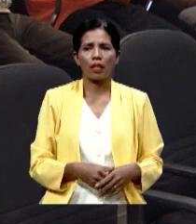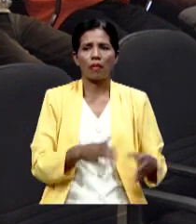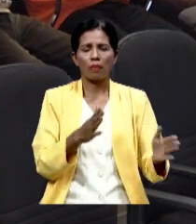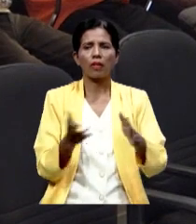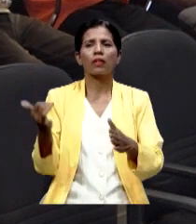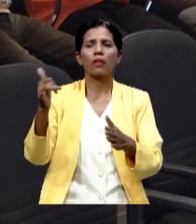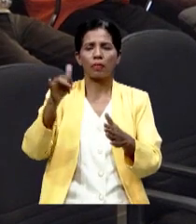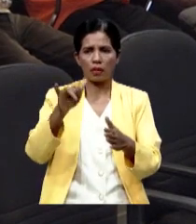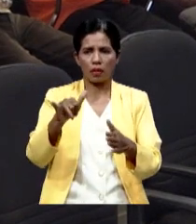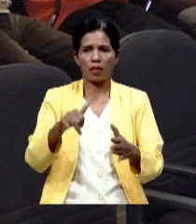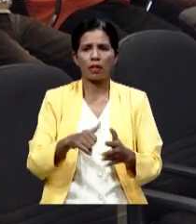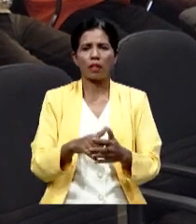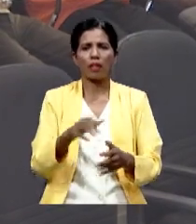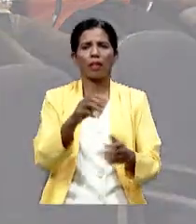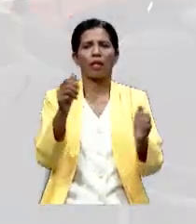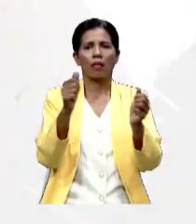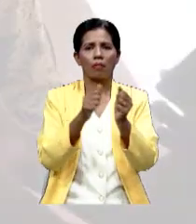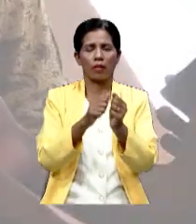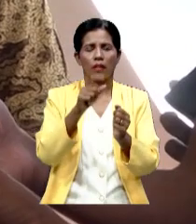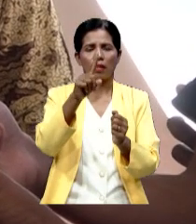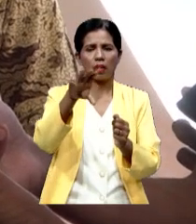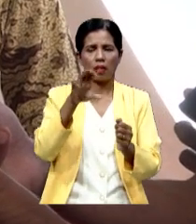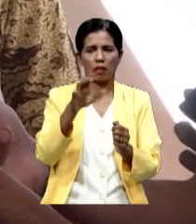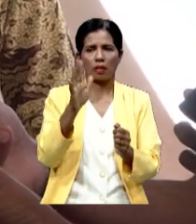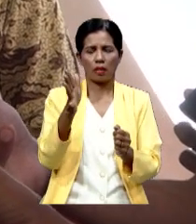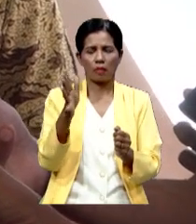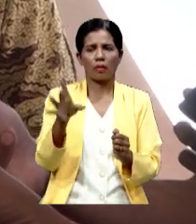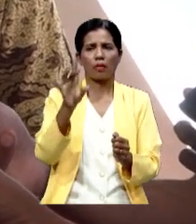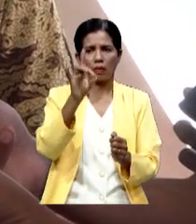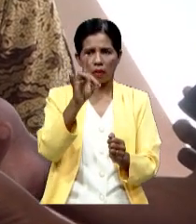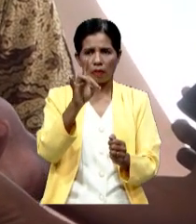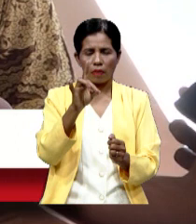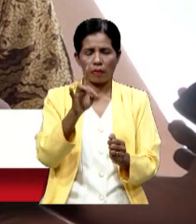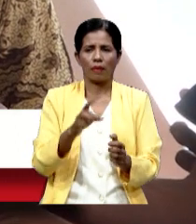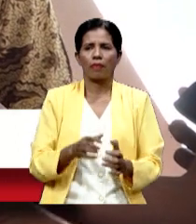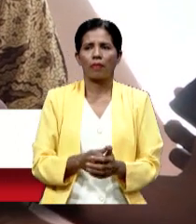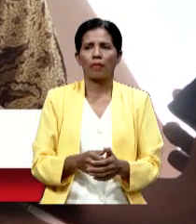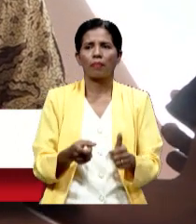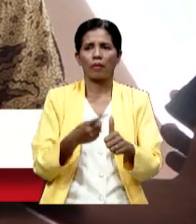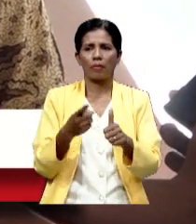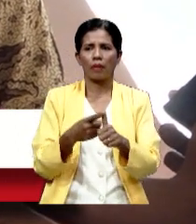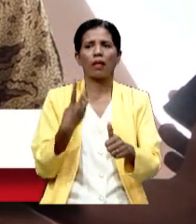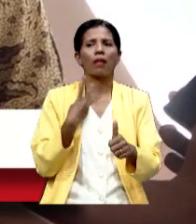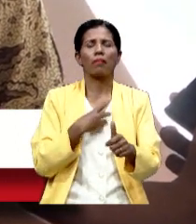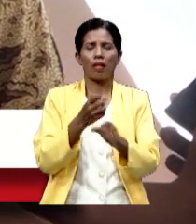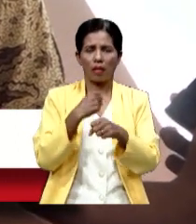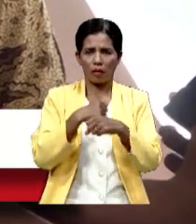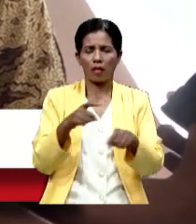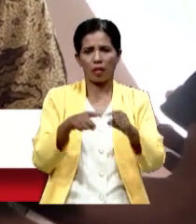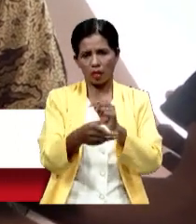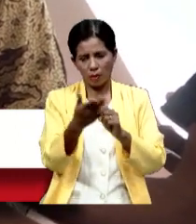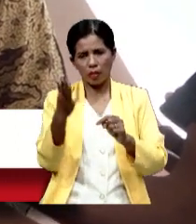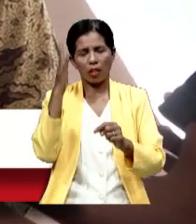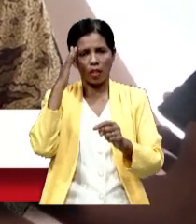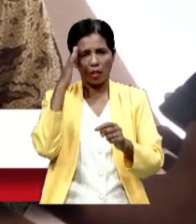basira nain atus ida limanulor walu, e primeira fase na mahalona, hana sedau kita basir area,